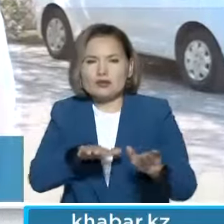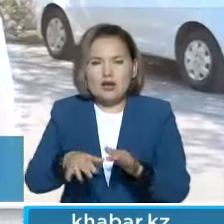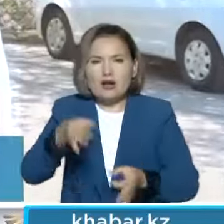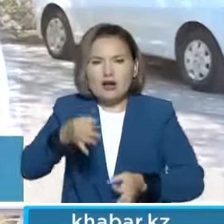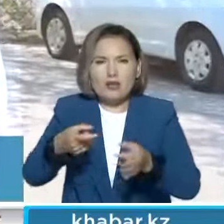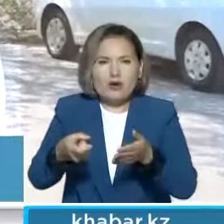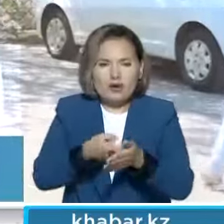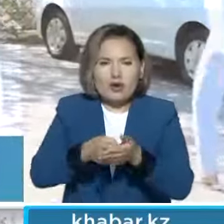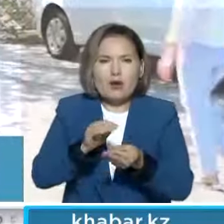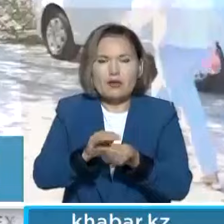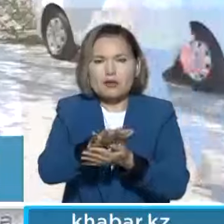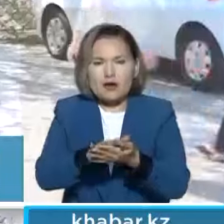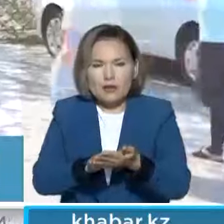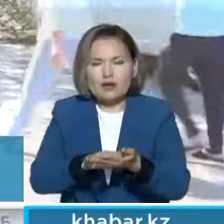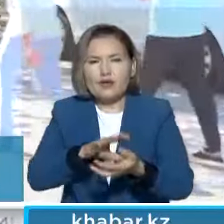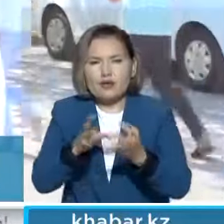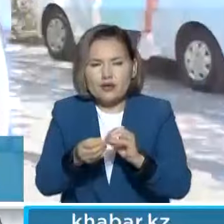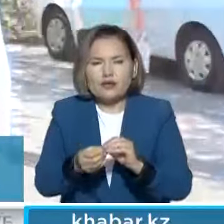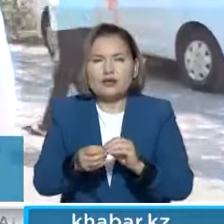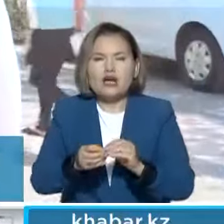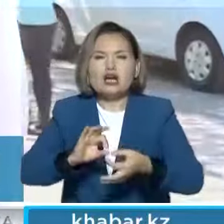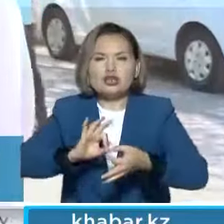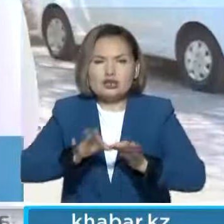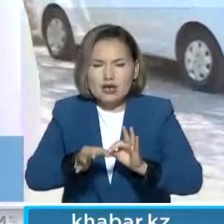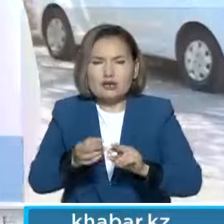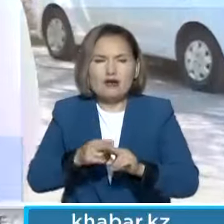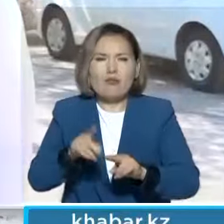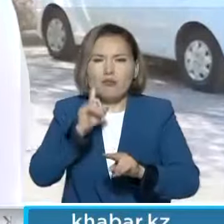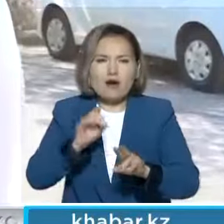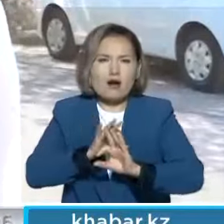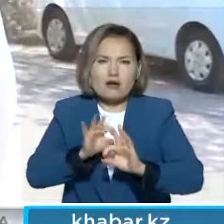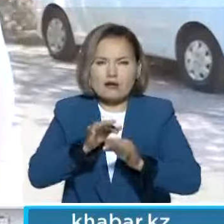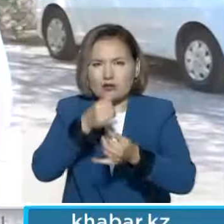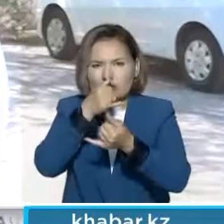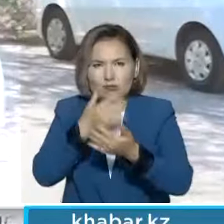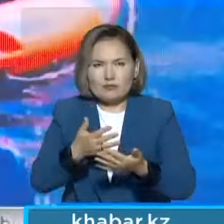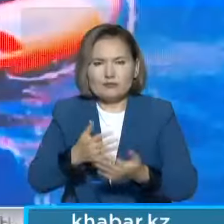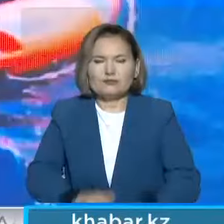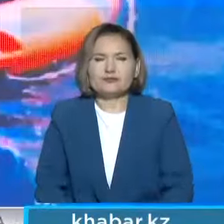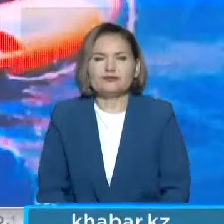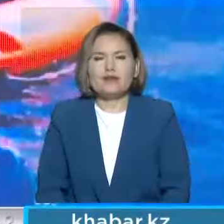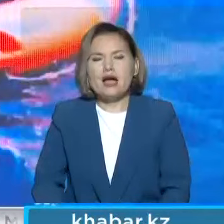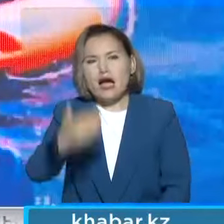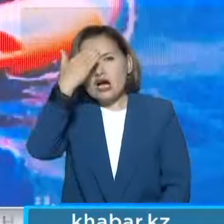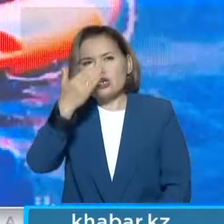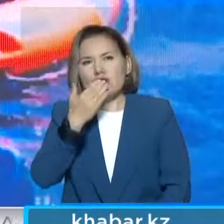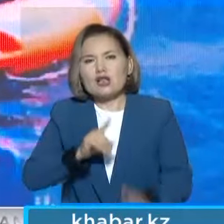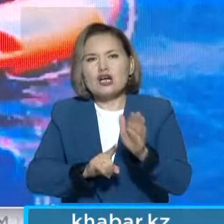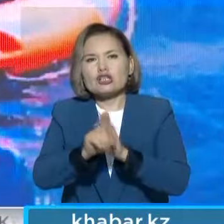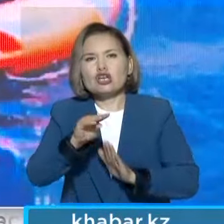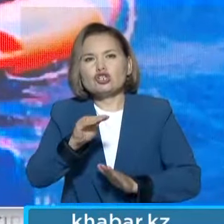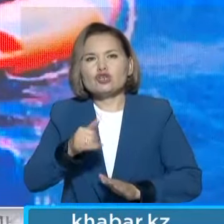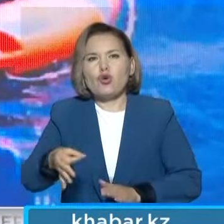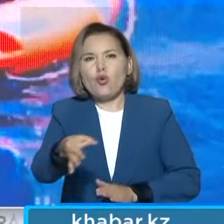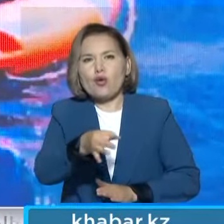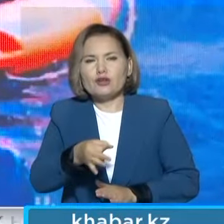медициналық сараптамасы тағайындалды. Өзге ақпарат қазіргі таңда тергеу міндетіне сәйкес жариялауға жатпайды. Жаз басталғалы Жетісу